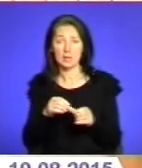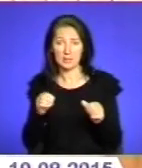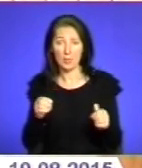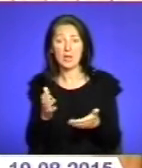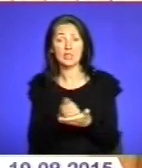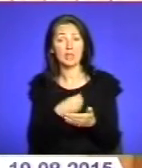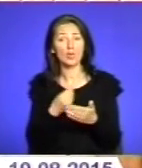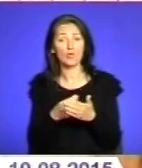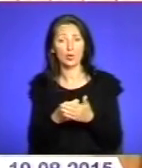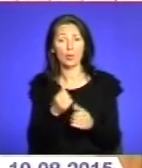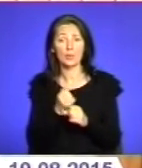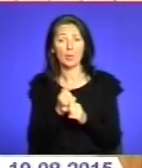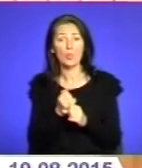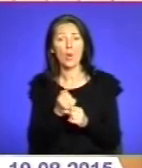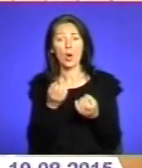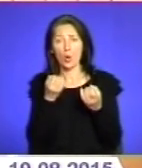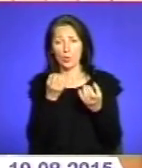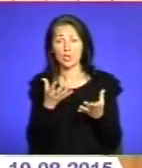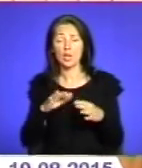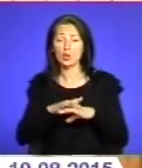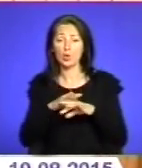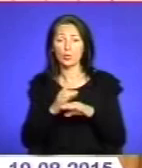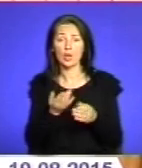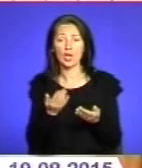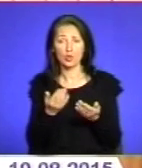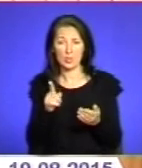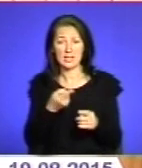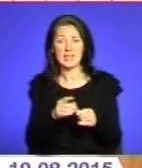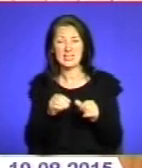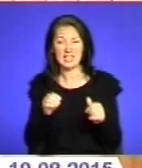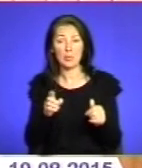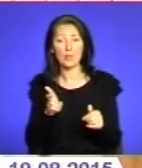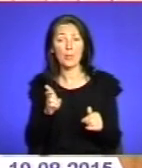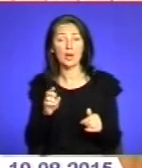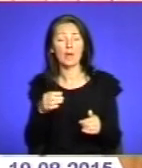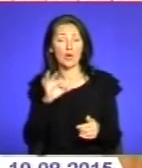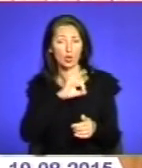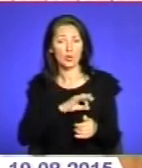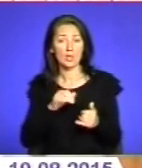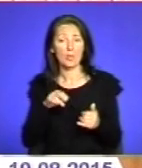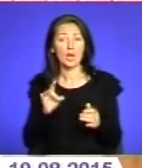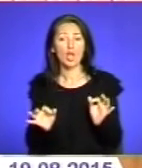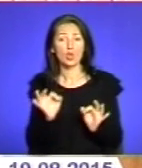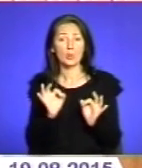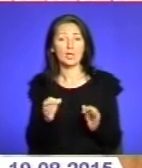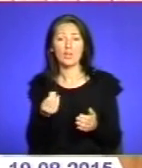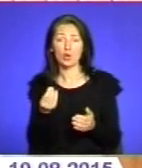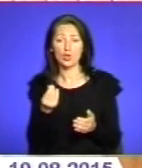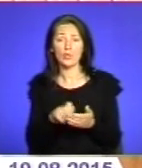Зробимо простий розрахунок. Якщо ці землі би використовувалися при нормативній грошовій оцінці